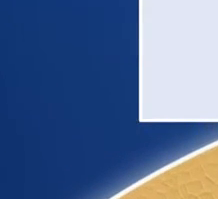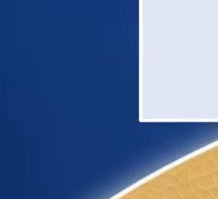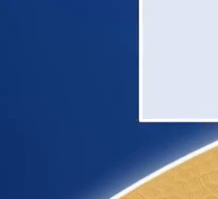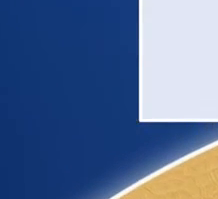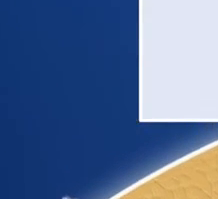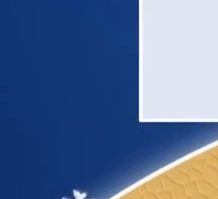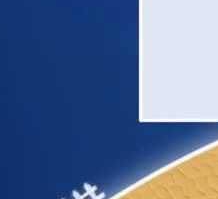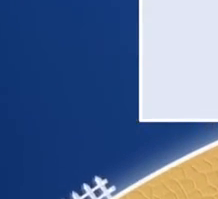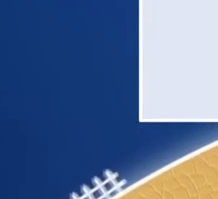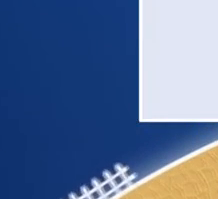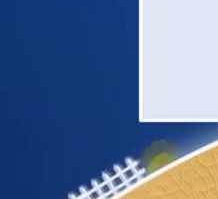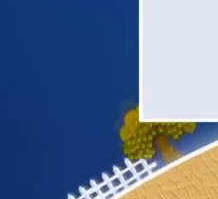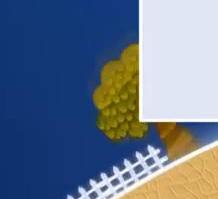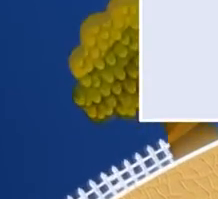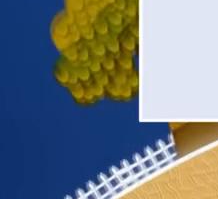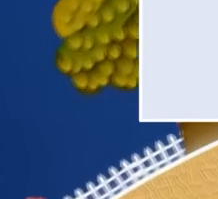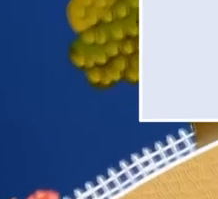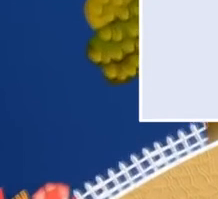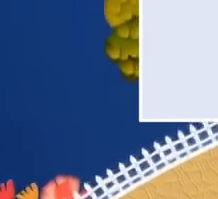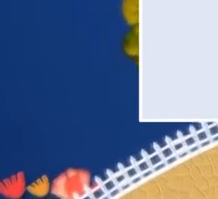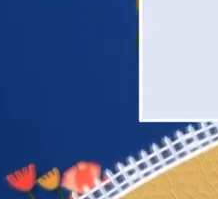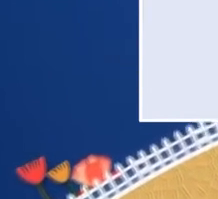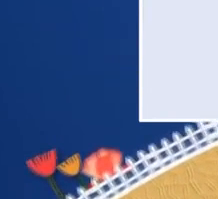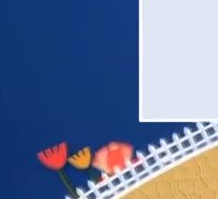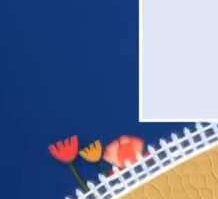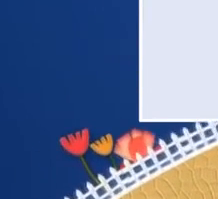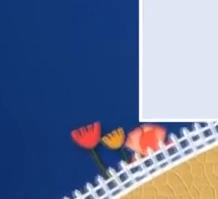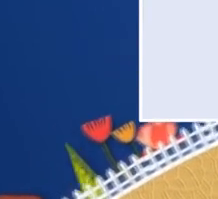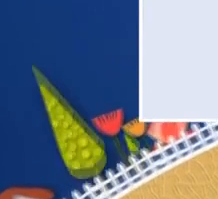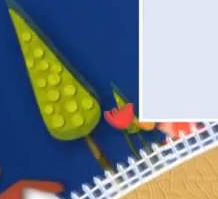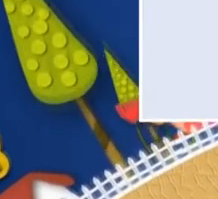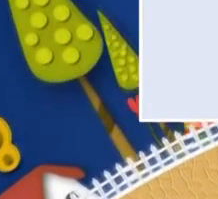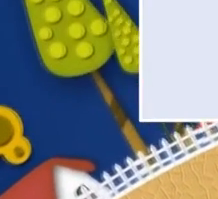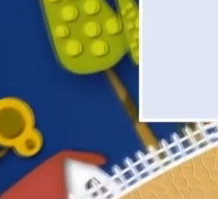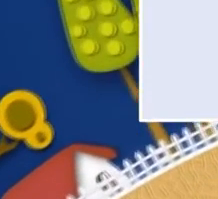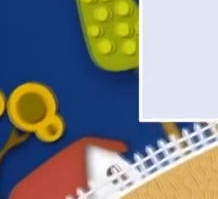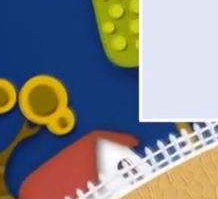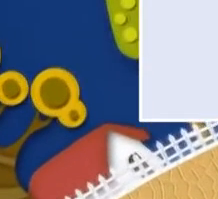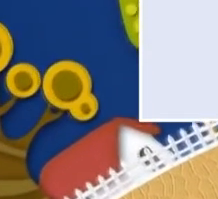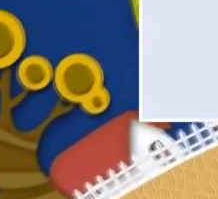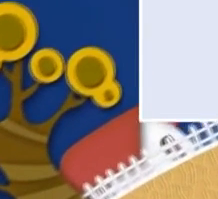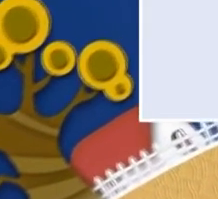Хүүхдүүдээ, эргэн тойрныхоо навчисыг ажиглаарай, навч хэрхэн ургадаг талаар мэдэж аваарай.